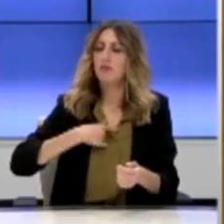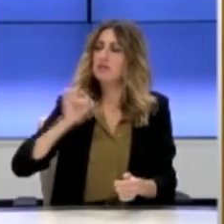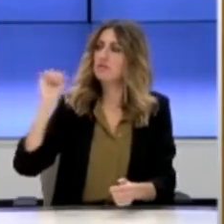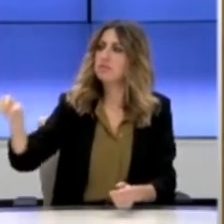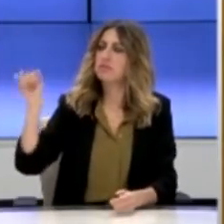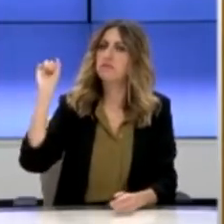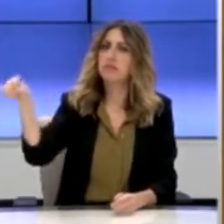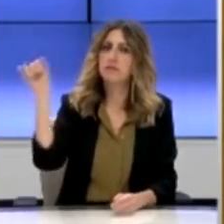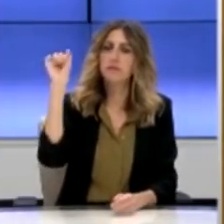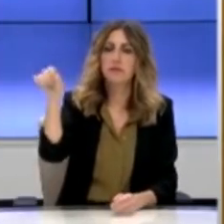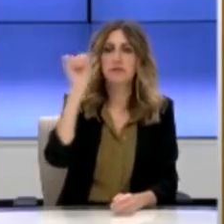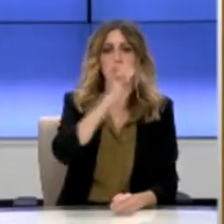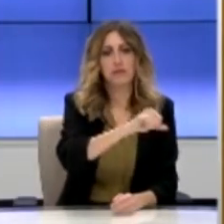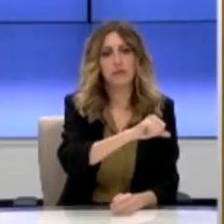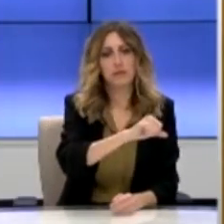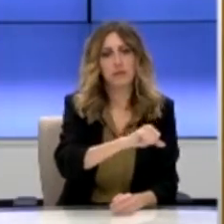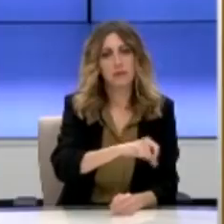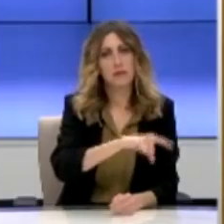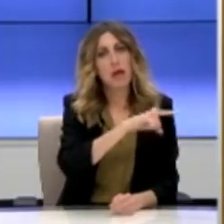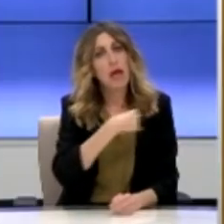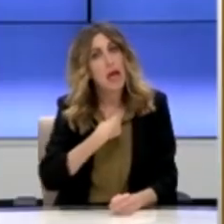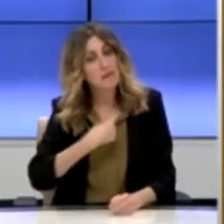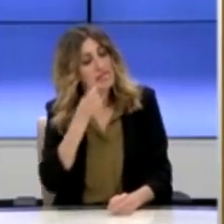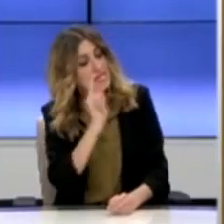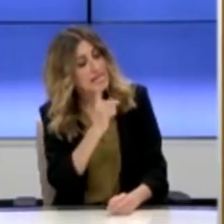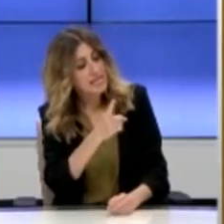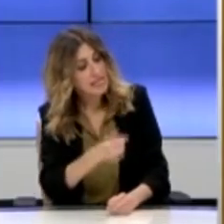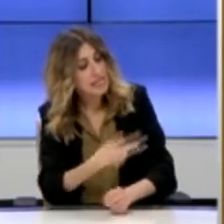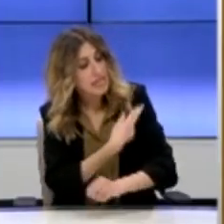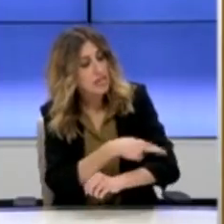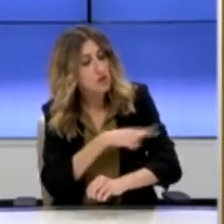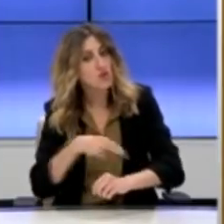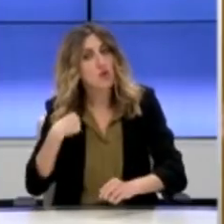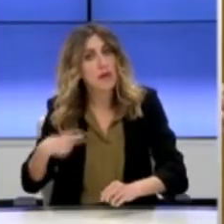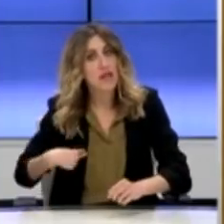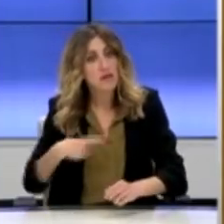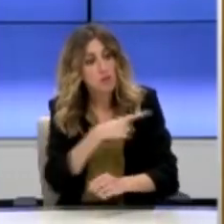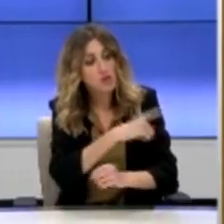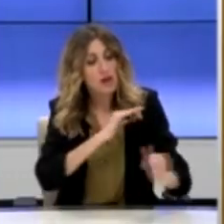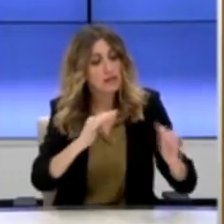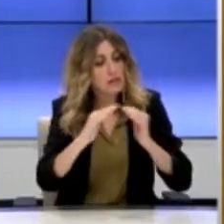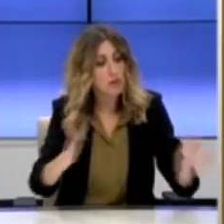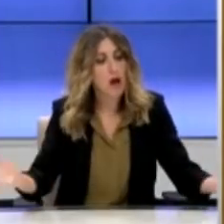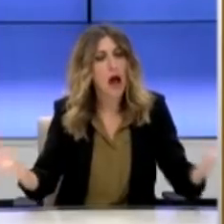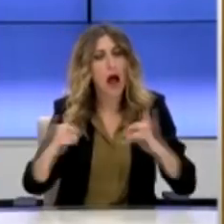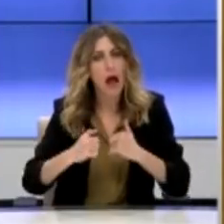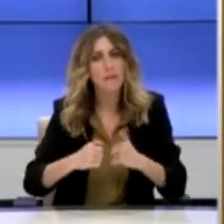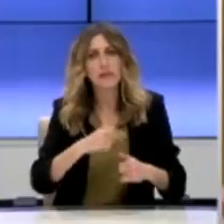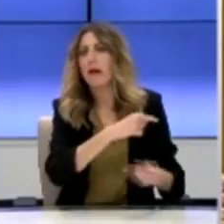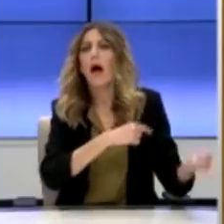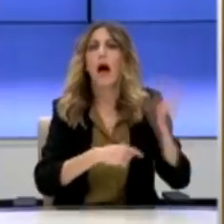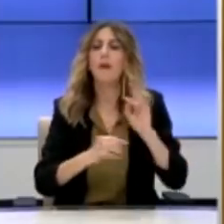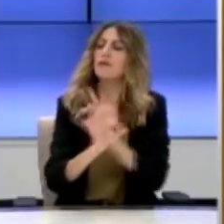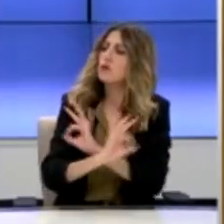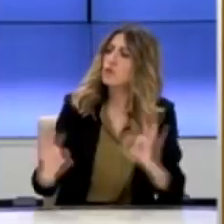έχετε θωρακίσει το δημόσιο σύστημα υγείας. Γιατί σήμερα δεν είμαστε στα χρόνια της χολέρας, που είπατε